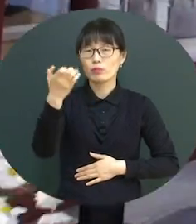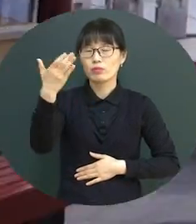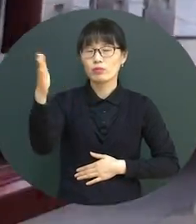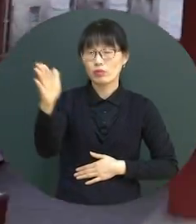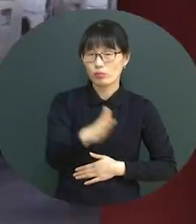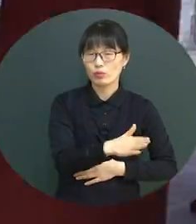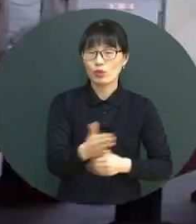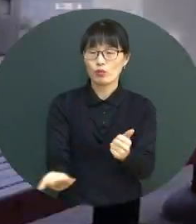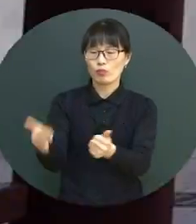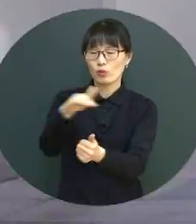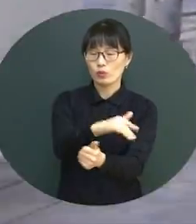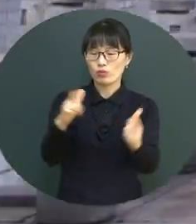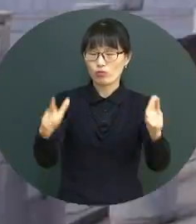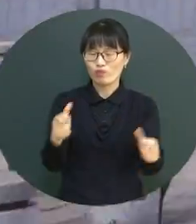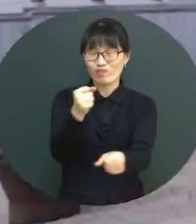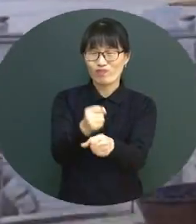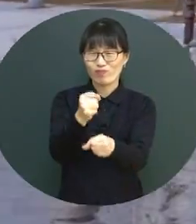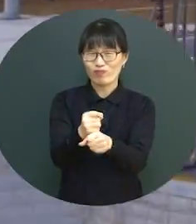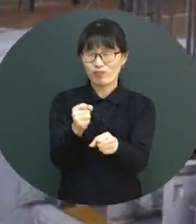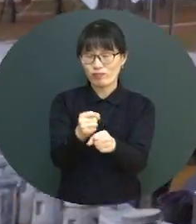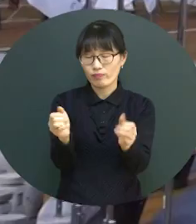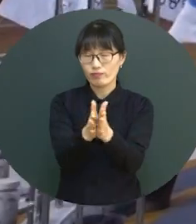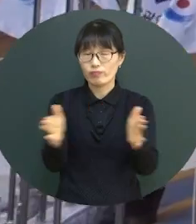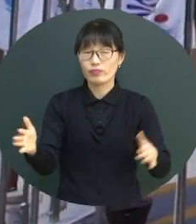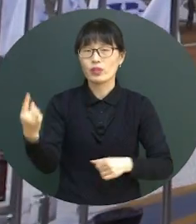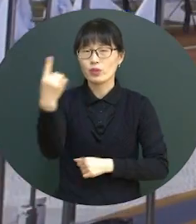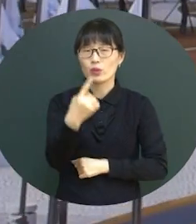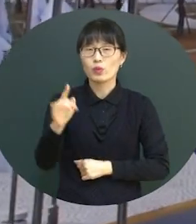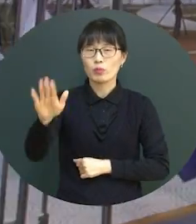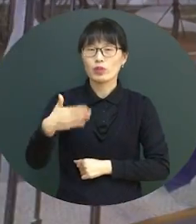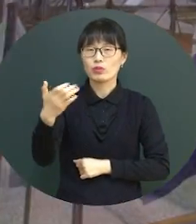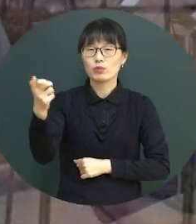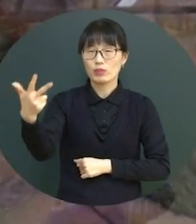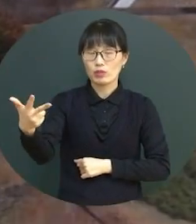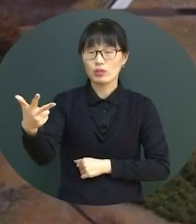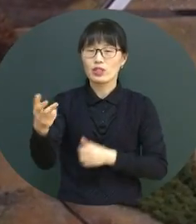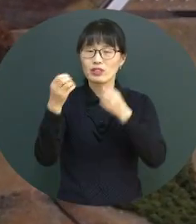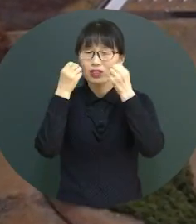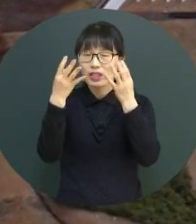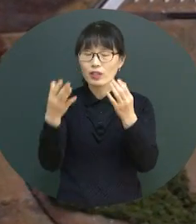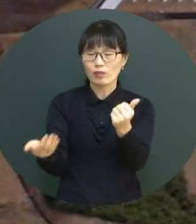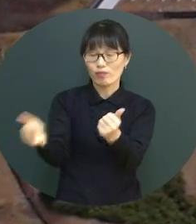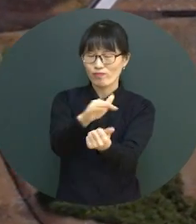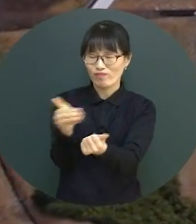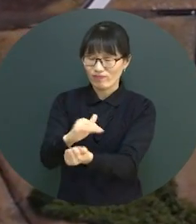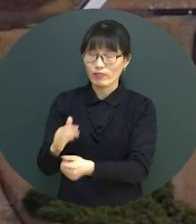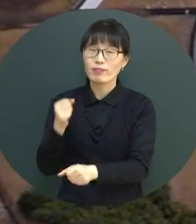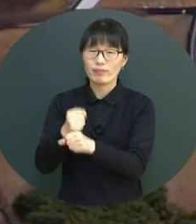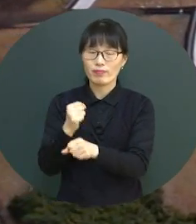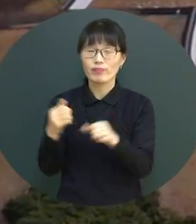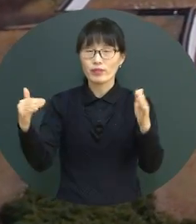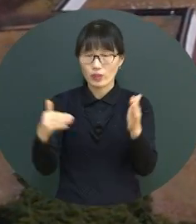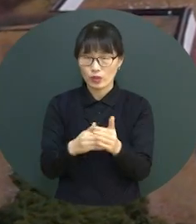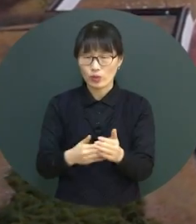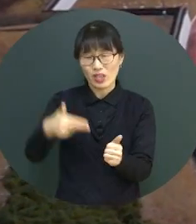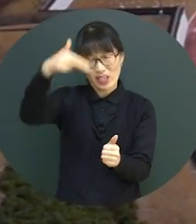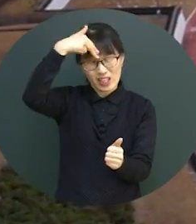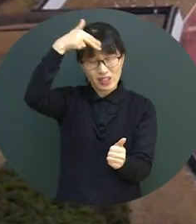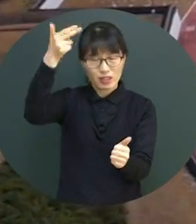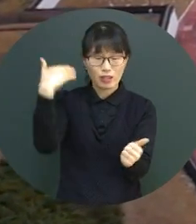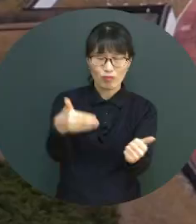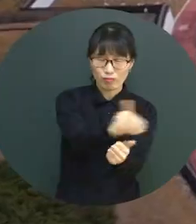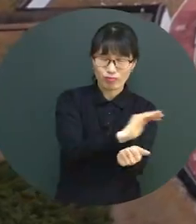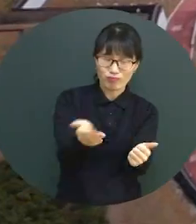1994년부터 묘지 성역화 사업을 추진하여 1997년 신묘지가 완성된 후 구묘역의